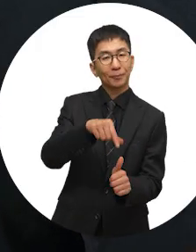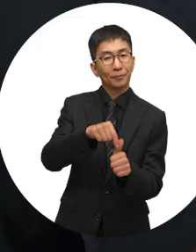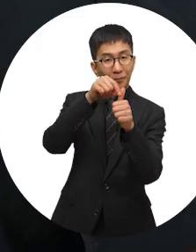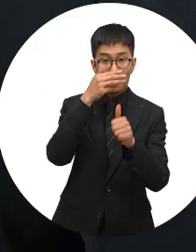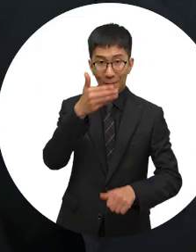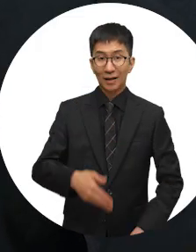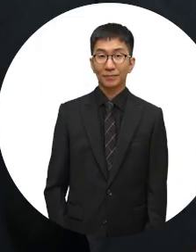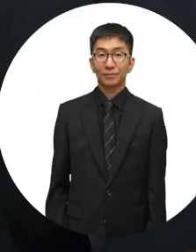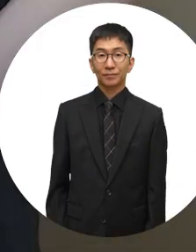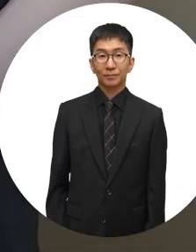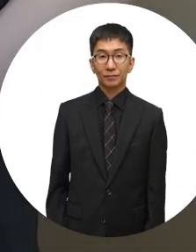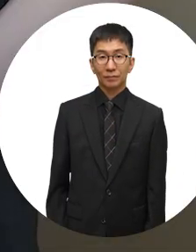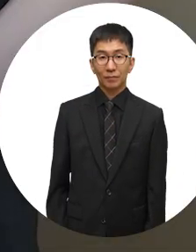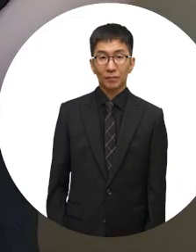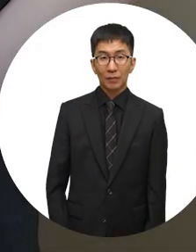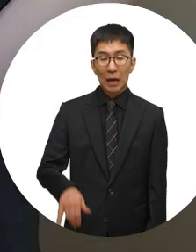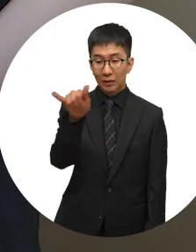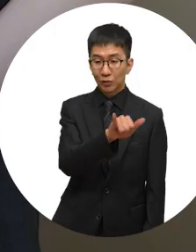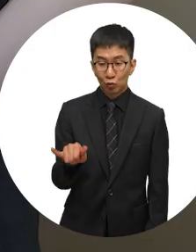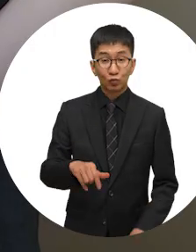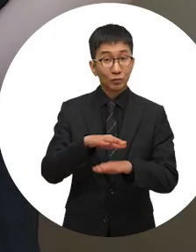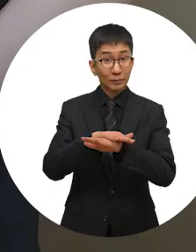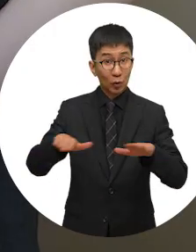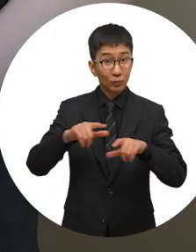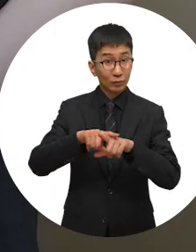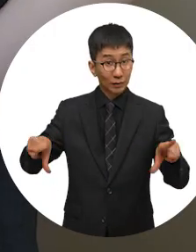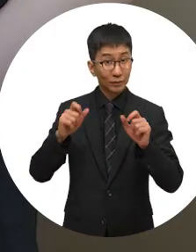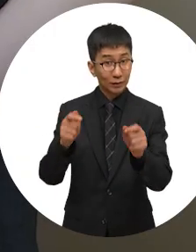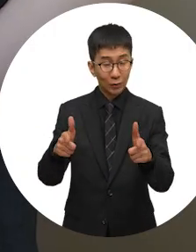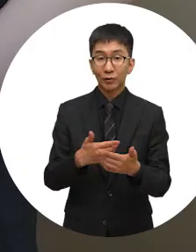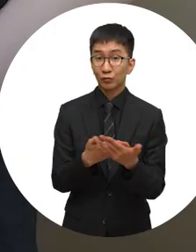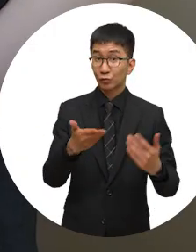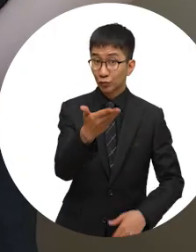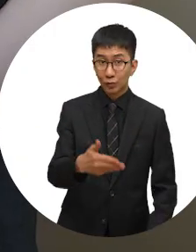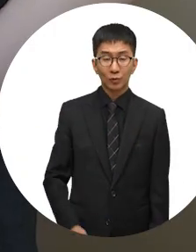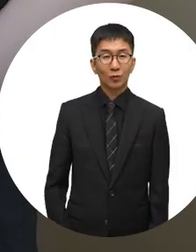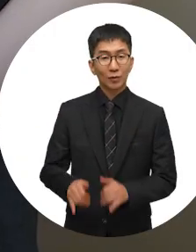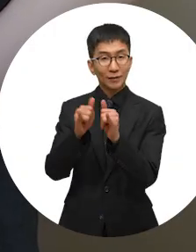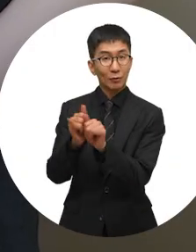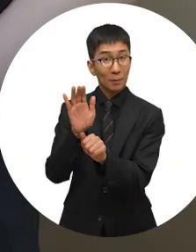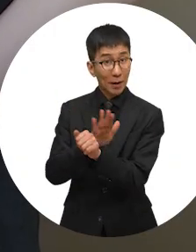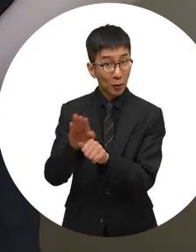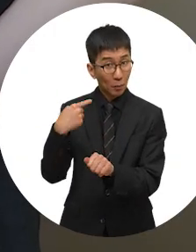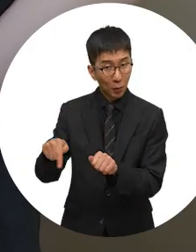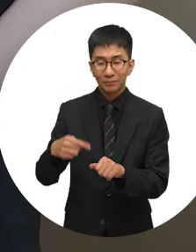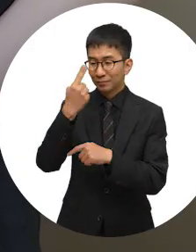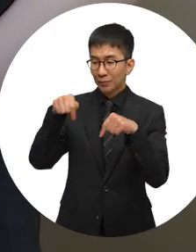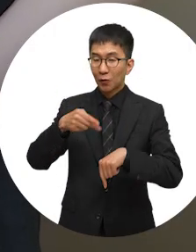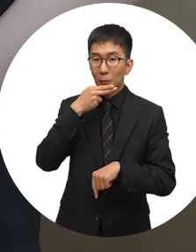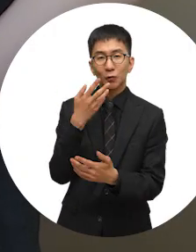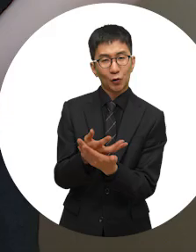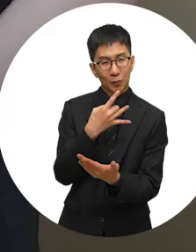합격자를 선발합니다. 반면 기회균형 선발 전형과 사회배려 대상자 전형은 면접 없이 서류 100%만으로